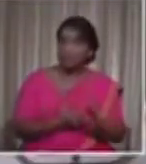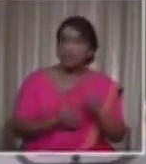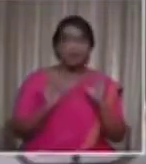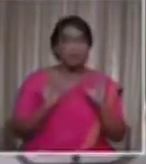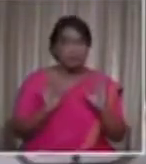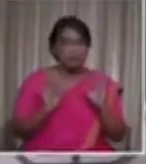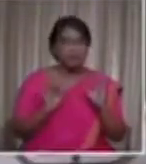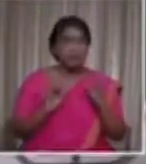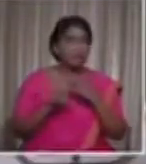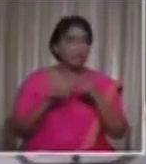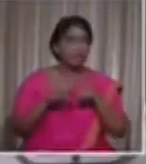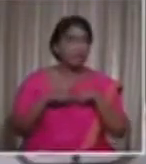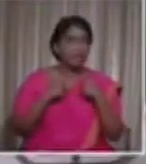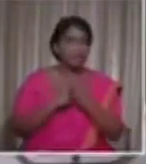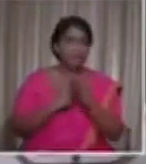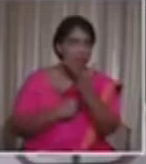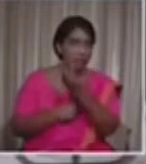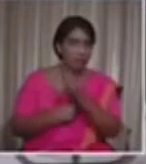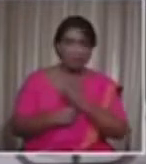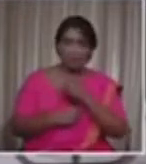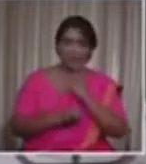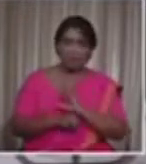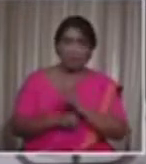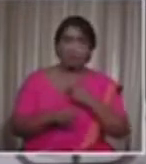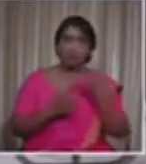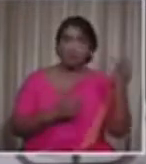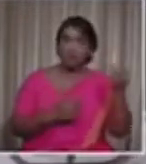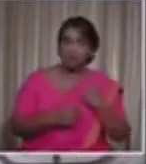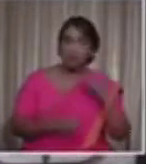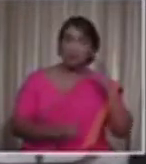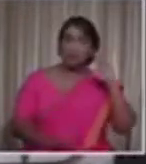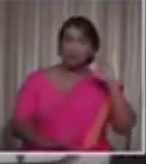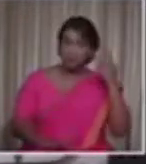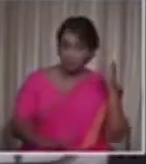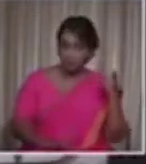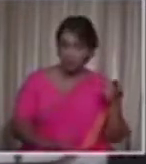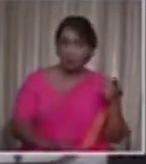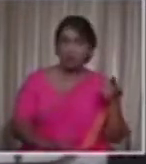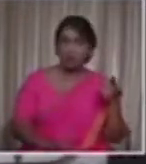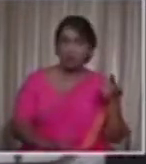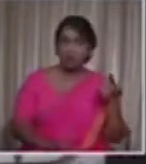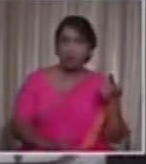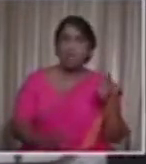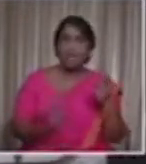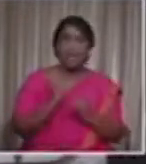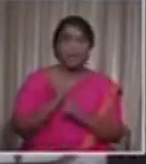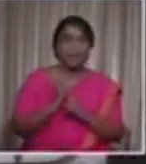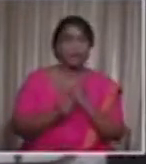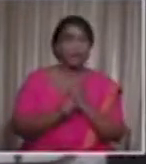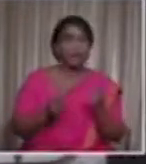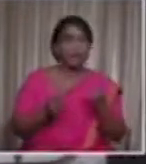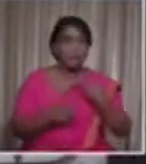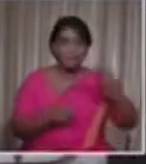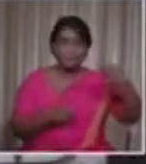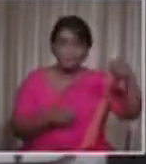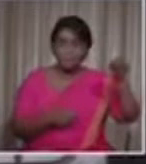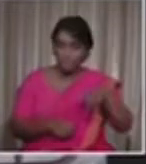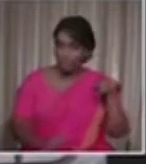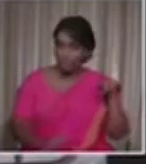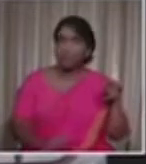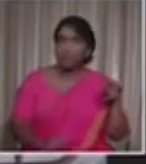සාමාන්‍ය සමාගමෙන් අපි අරගන්න නැතුව අපි අරගත්තා විශේෂයෙන්ම ලිට්‍ර සමාගමෙන් මිල දීලා අරගෙන